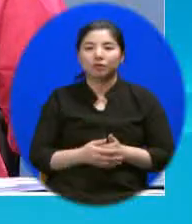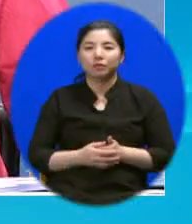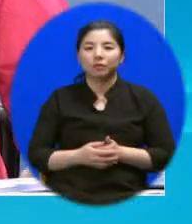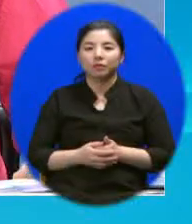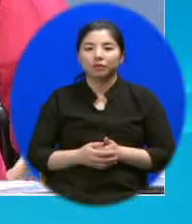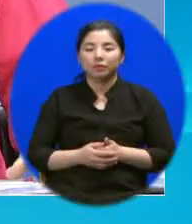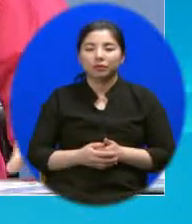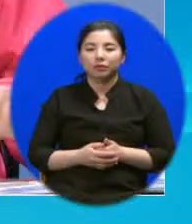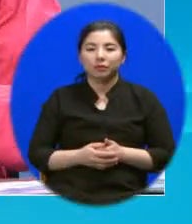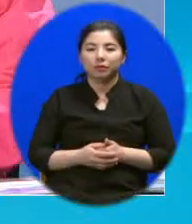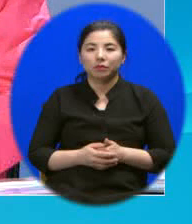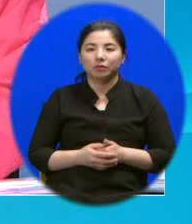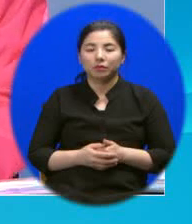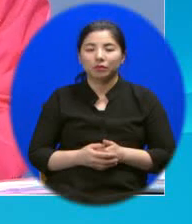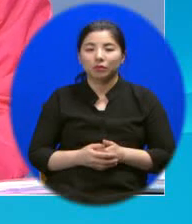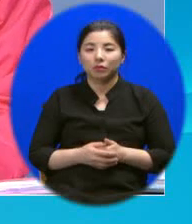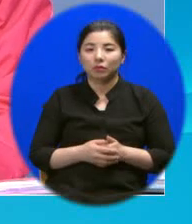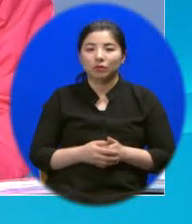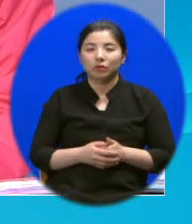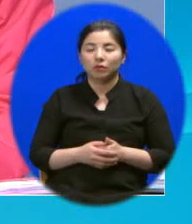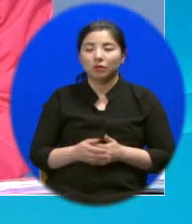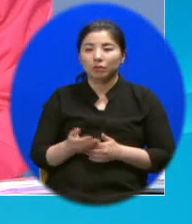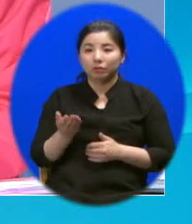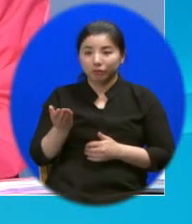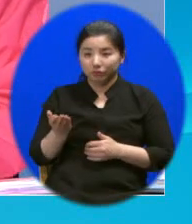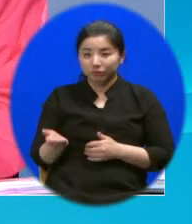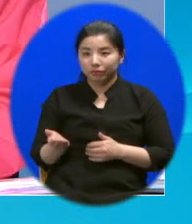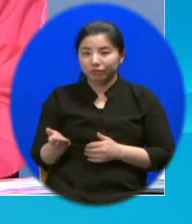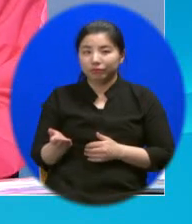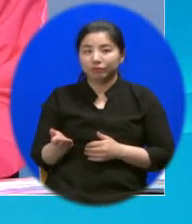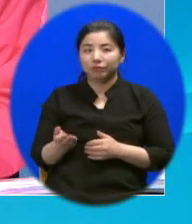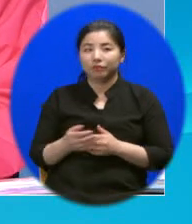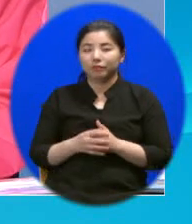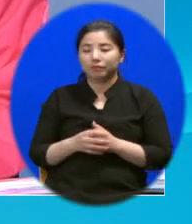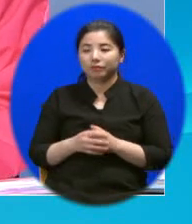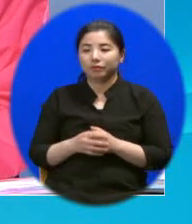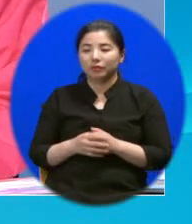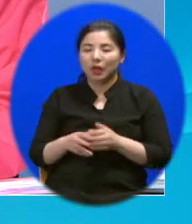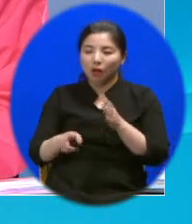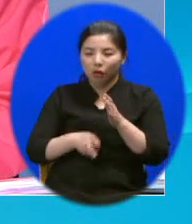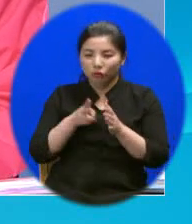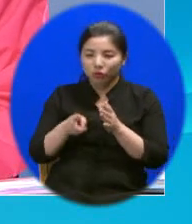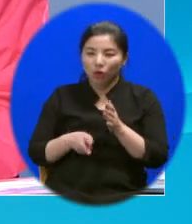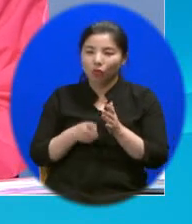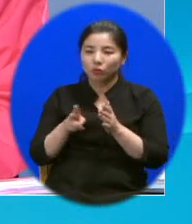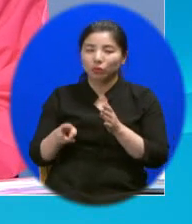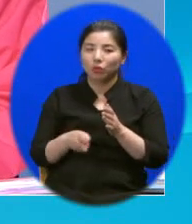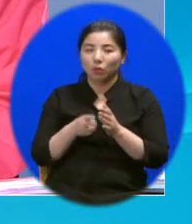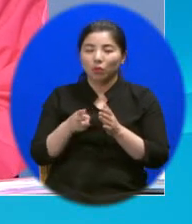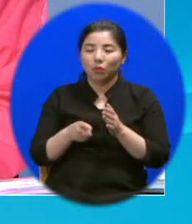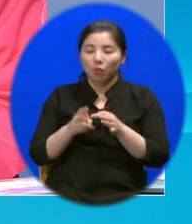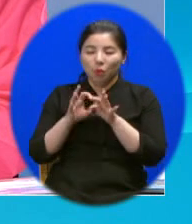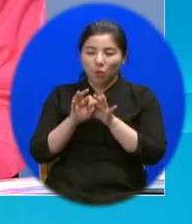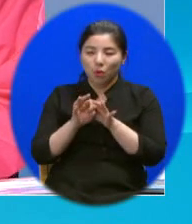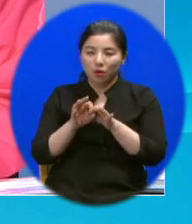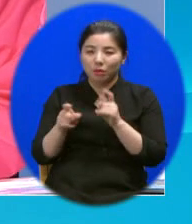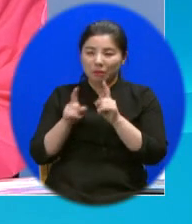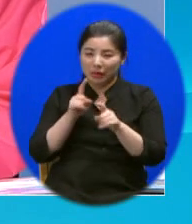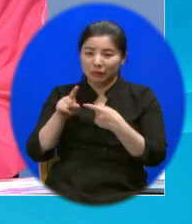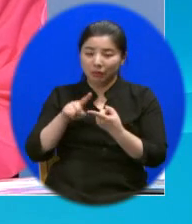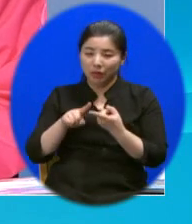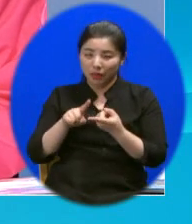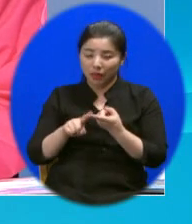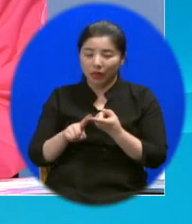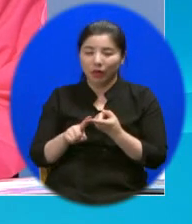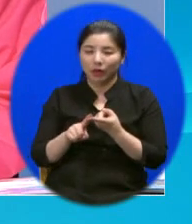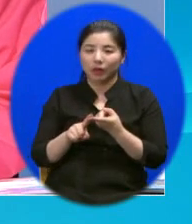주시죠 우리 그이 무선 후보님 에그 철 또 5 관련 말씀 에 관해서